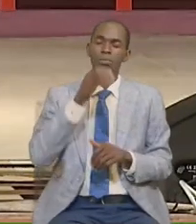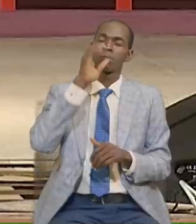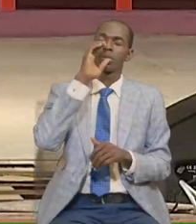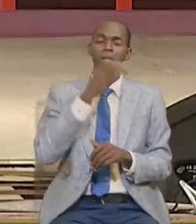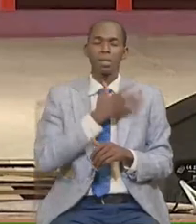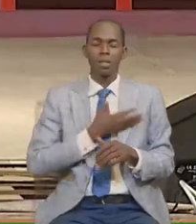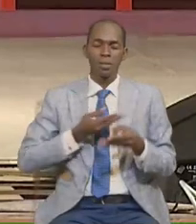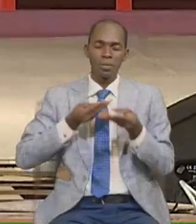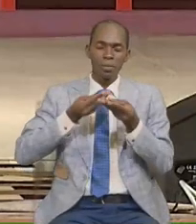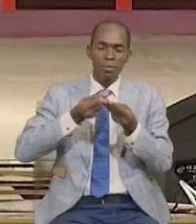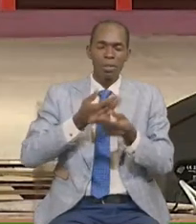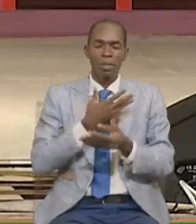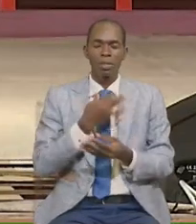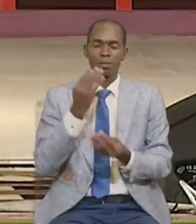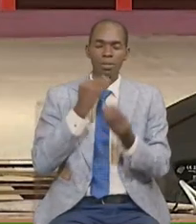nous